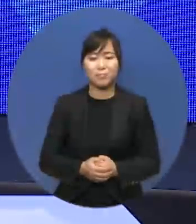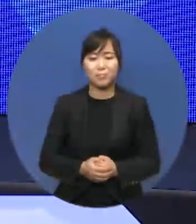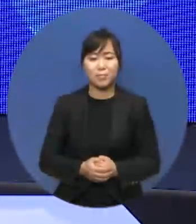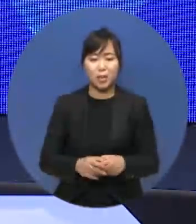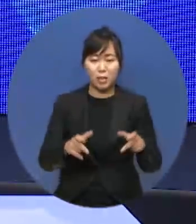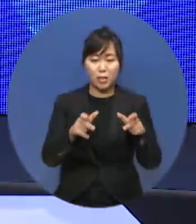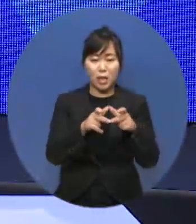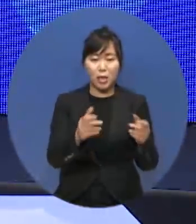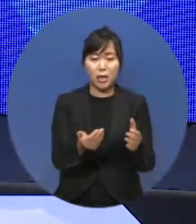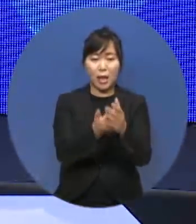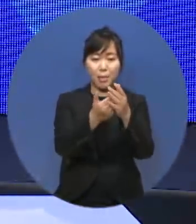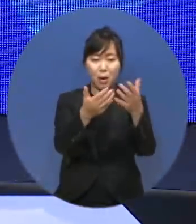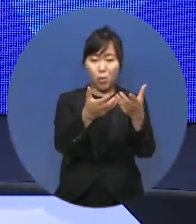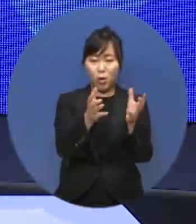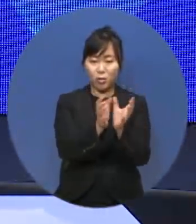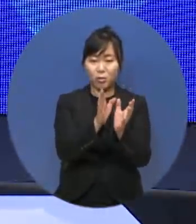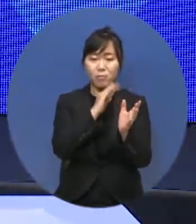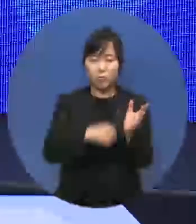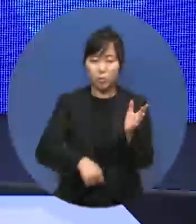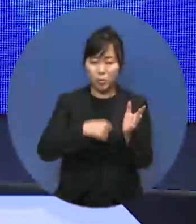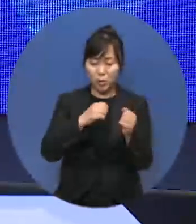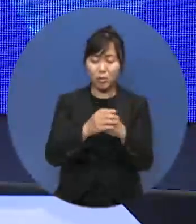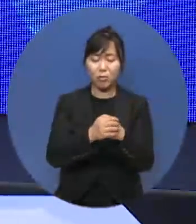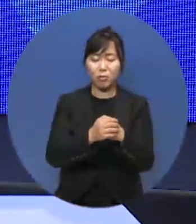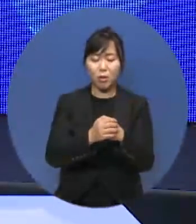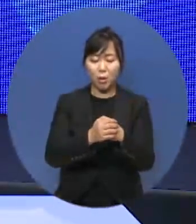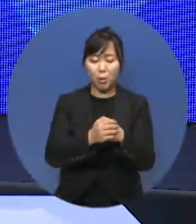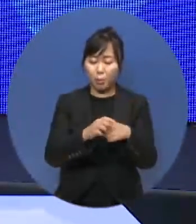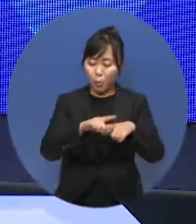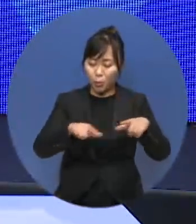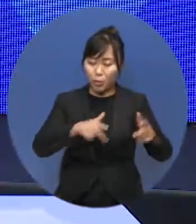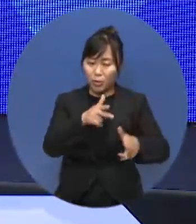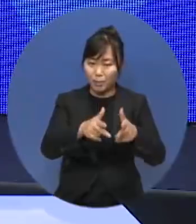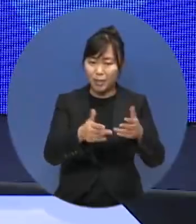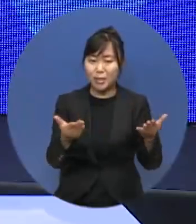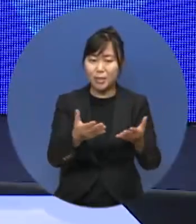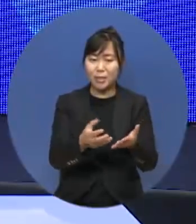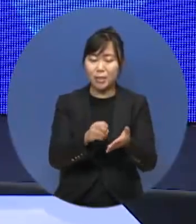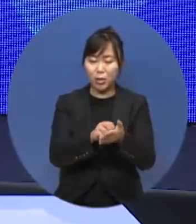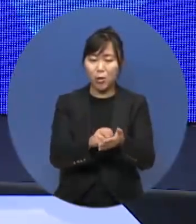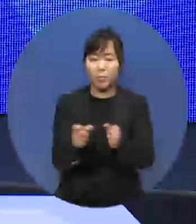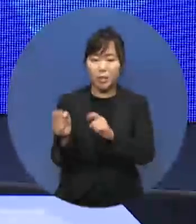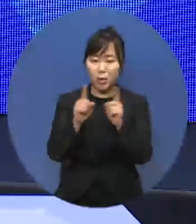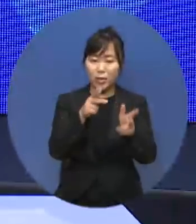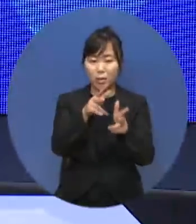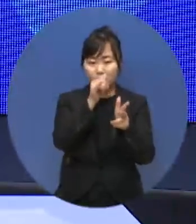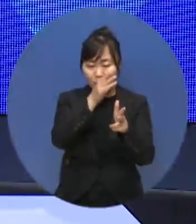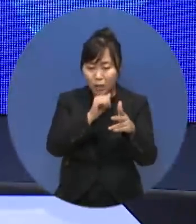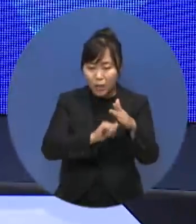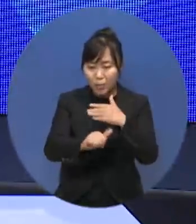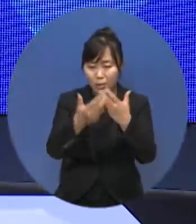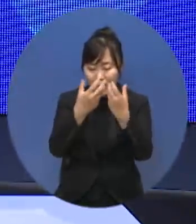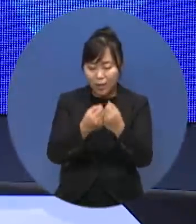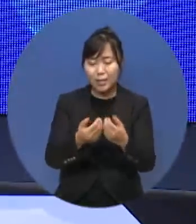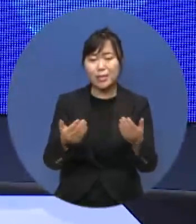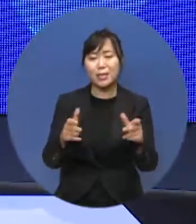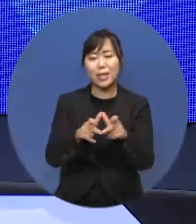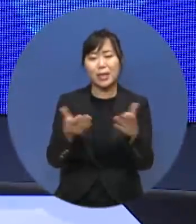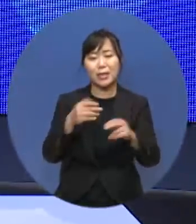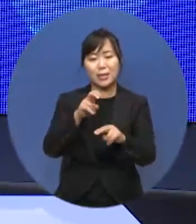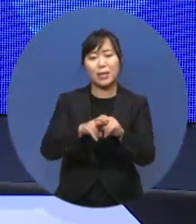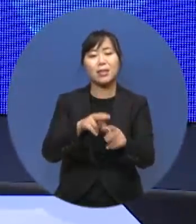장애인 개발원에서는 사실은 이제 주로 하는 사업들이 직업재활 사업들이 있는데 그 중에 이제 대표적인 게 이제 장애인